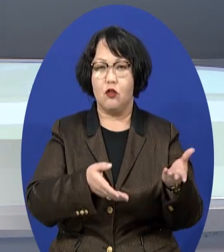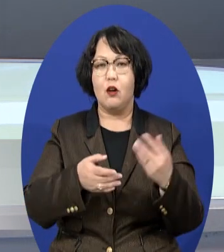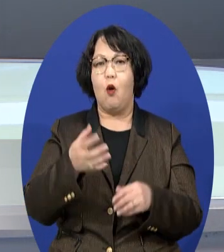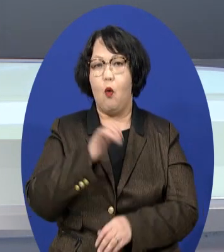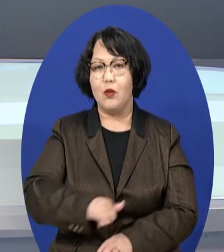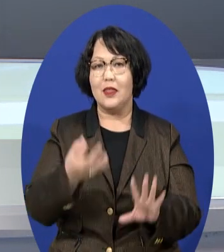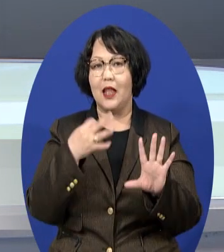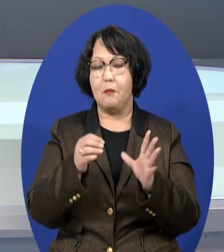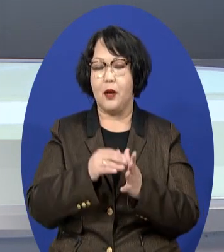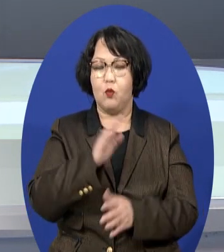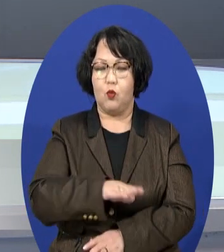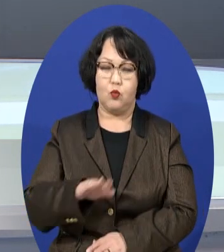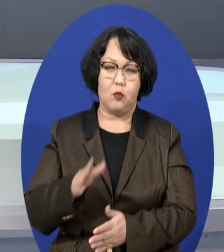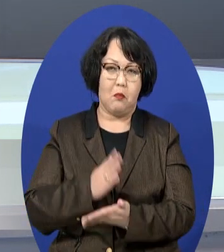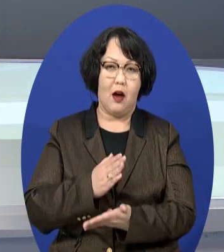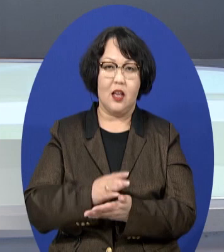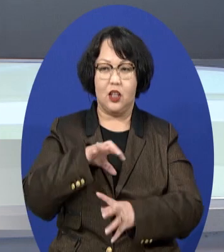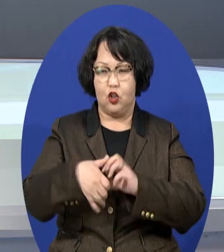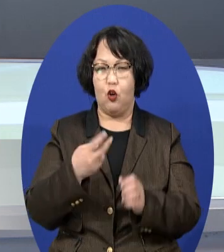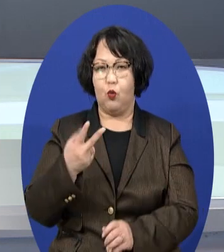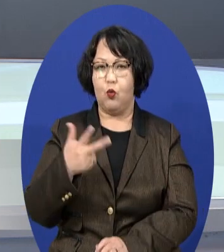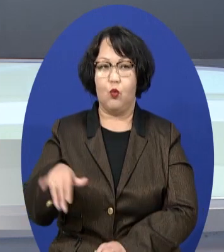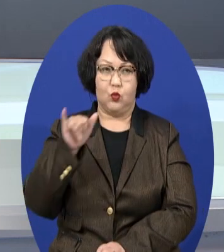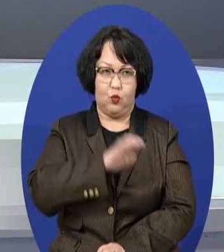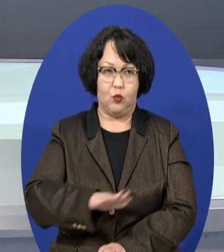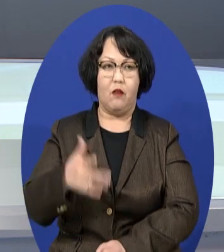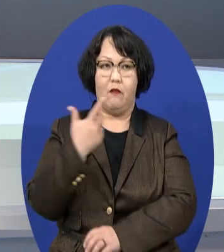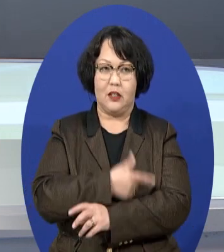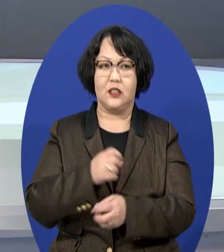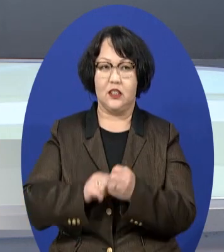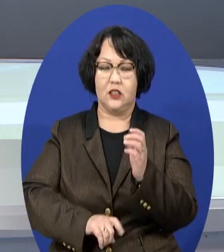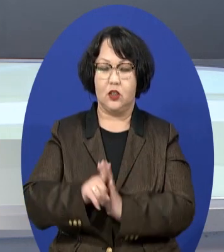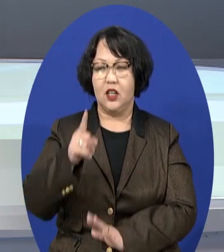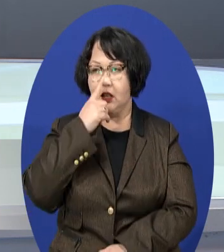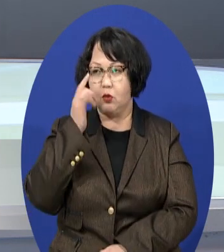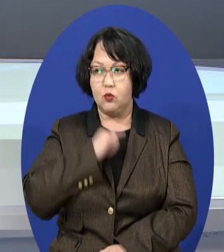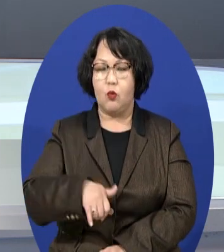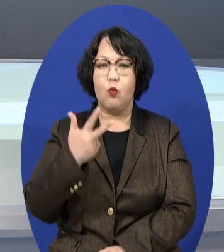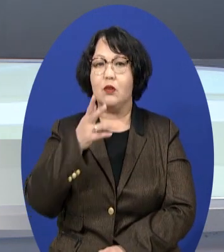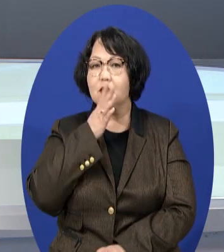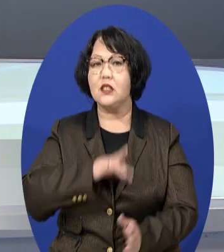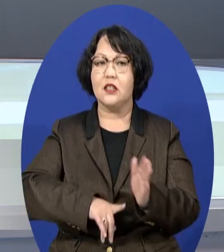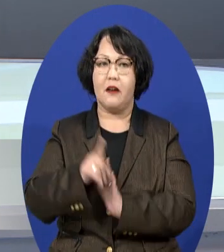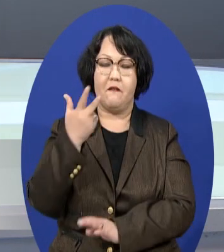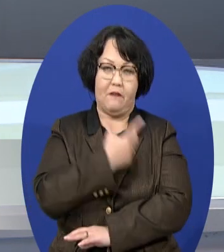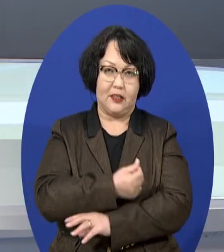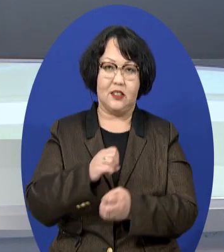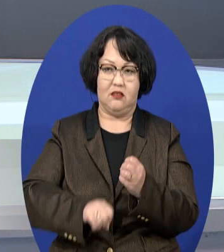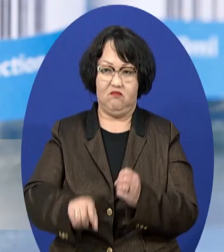мянган хүүхэд бий. Дэлхийн 23 улс хүүхдүүдэд вакцинжуулж эхэлсэн. Манай өмнө төрчлөхөд 3 настай хүүхдүүдээс эхлэн дархлаажуулж